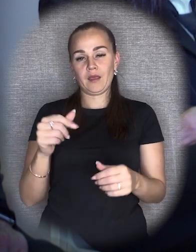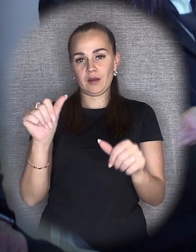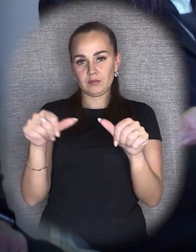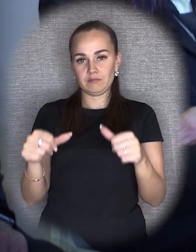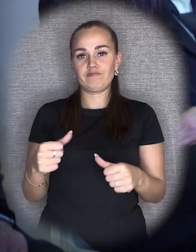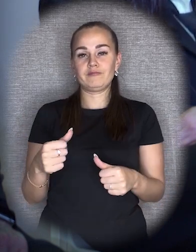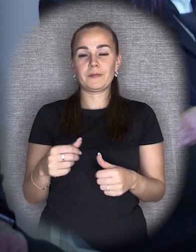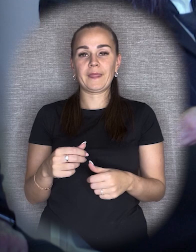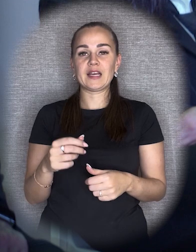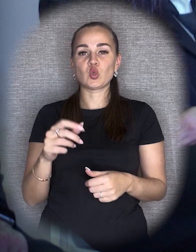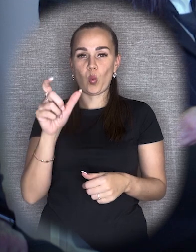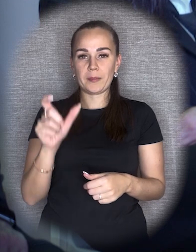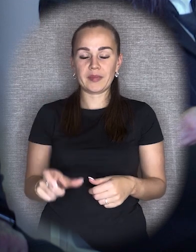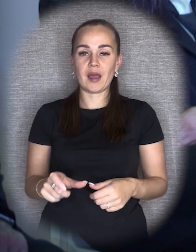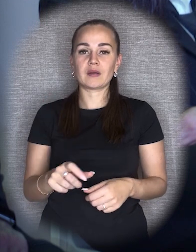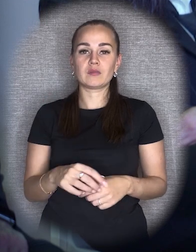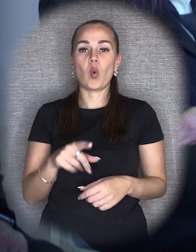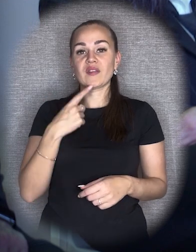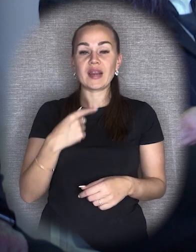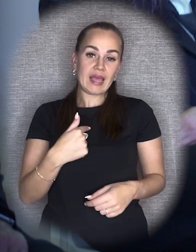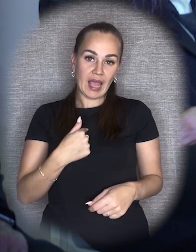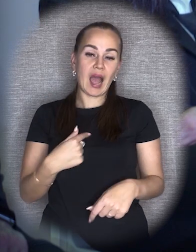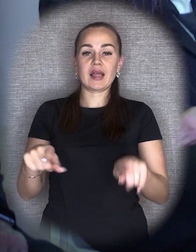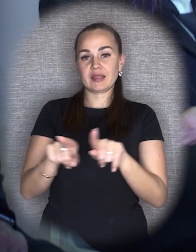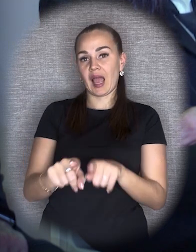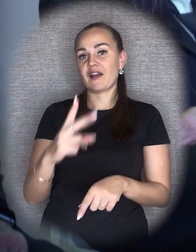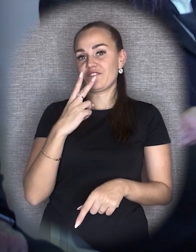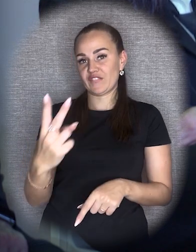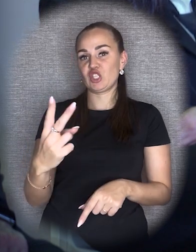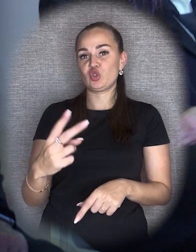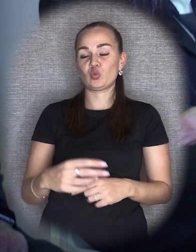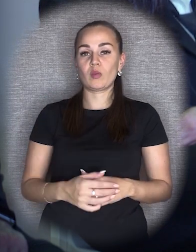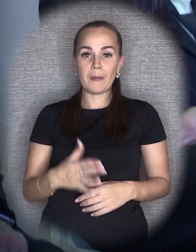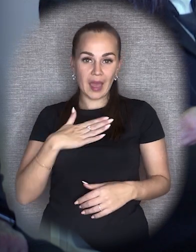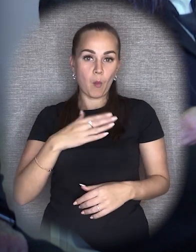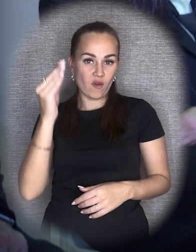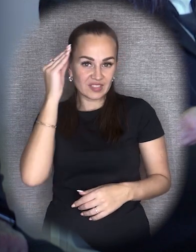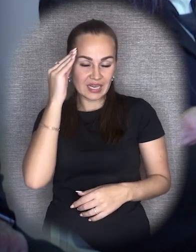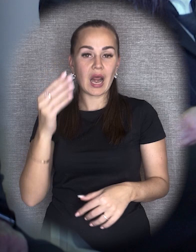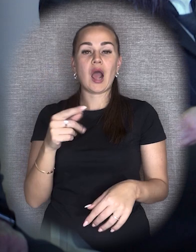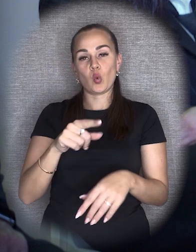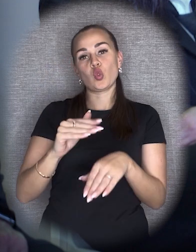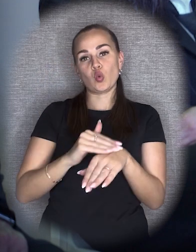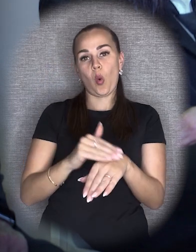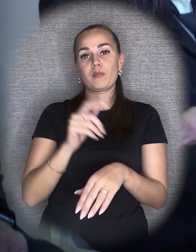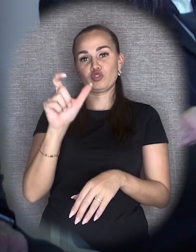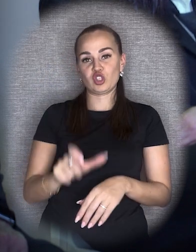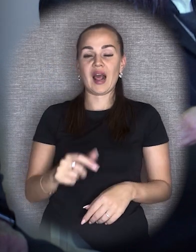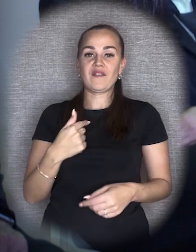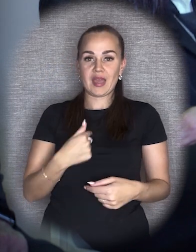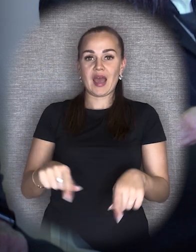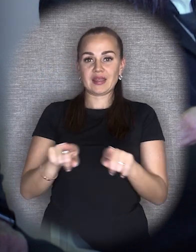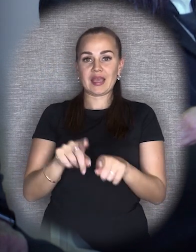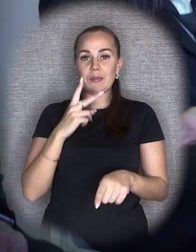равно, Романов, перед ним Брежнев, говорит, я так вижу. Это вот Брежнев, он, на мой взгляд, он вот добрый человек, я таким его вижу.